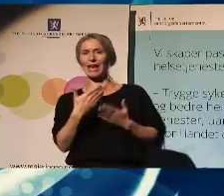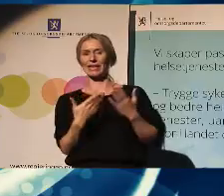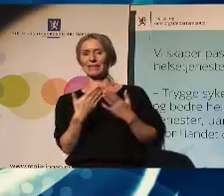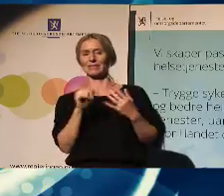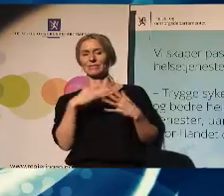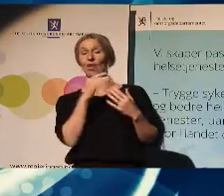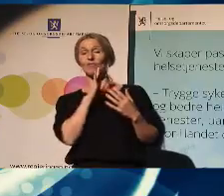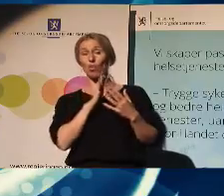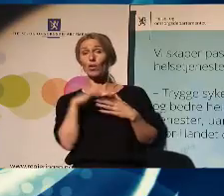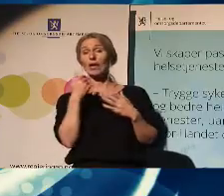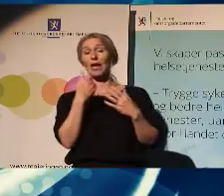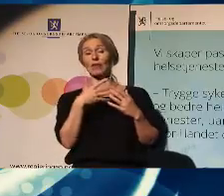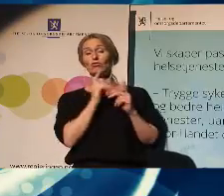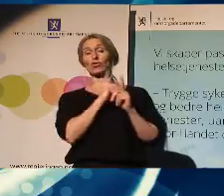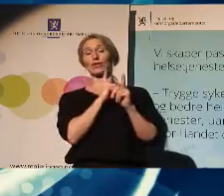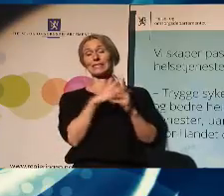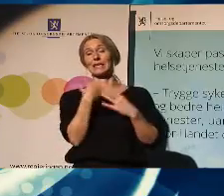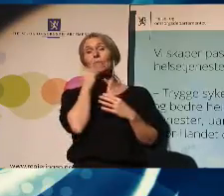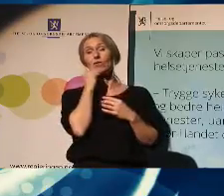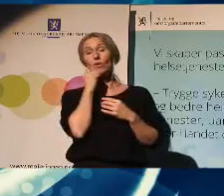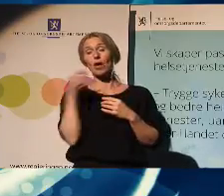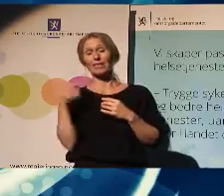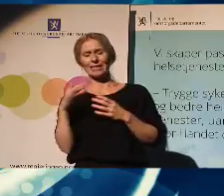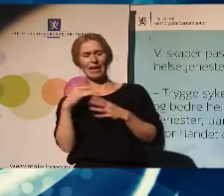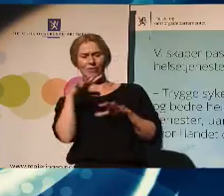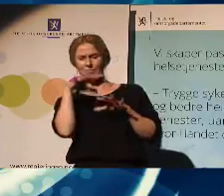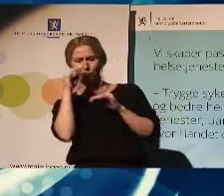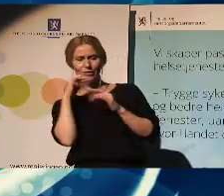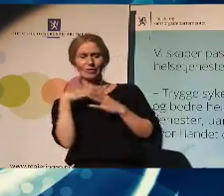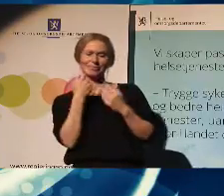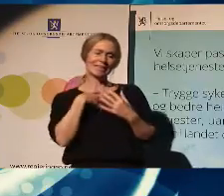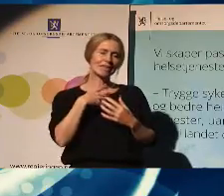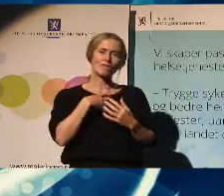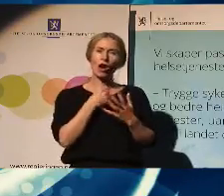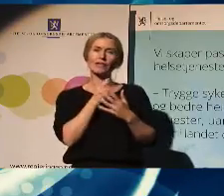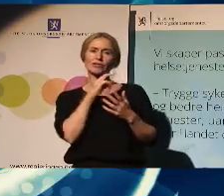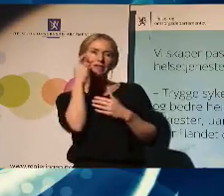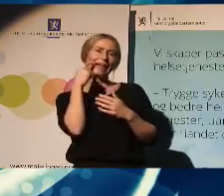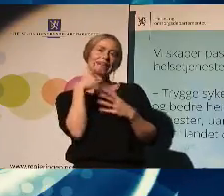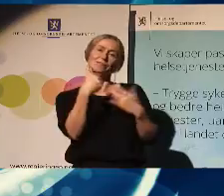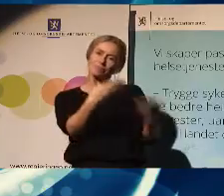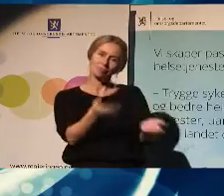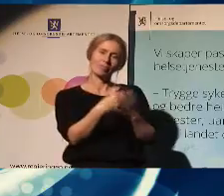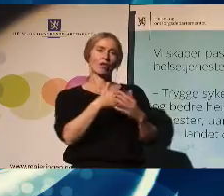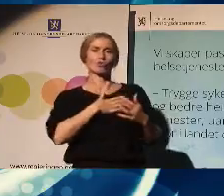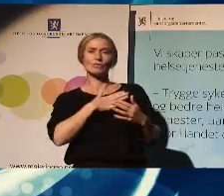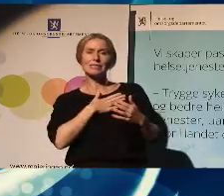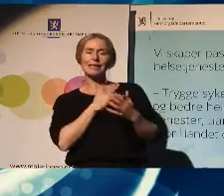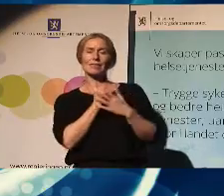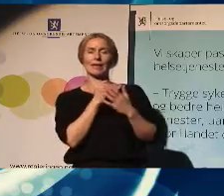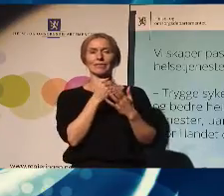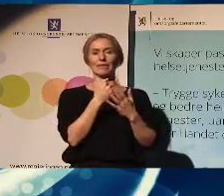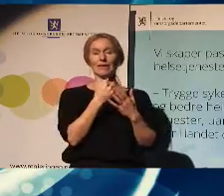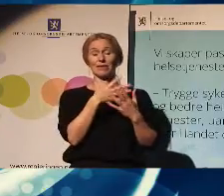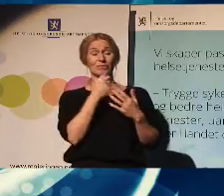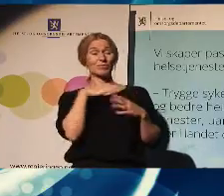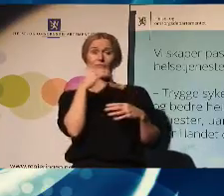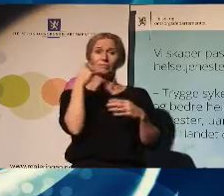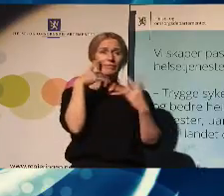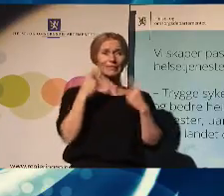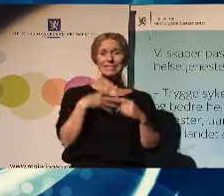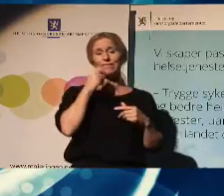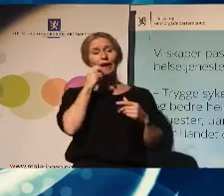alkohol. De kan ha en oppfatning av at det ikke er så farlig for eldre å kose seg med et glass vin i en ellers stusselig hverdag,